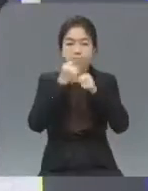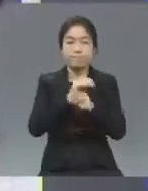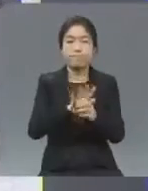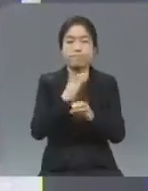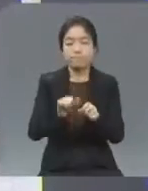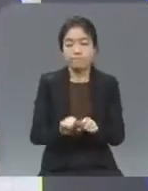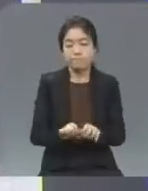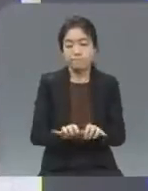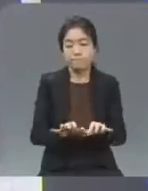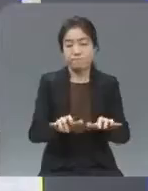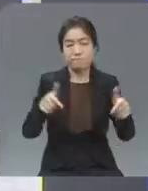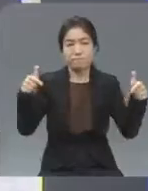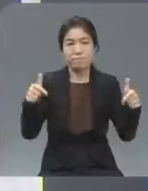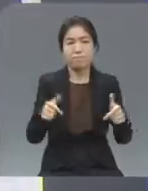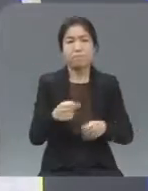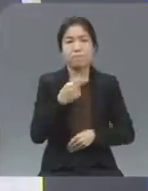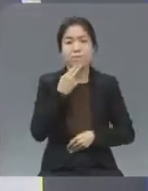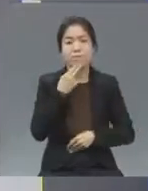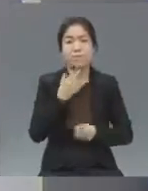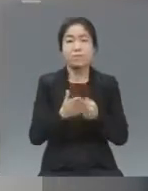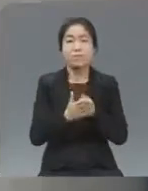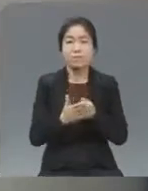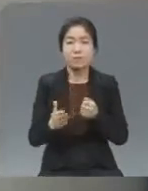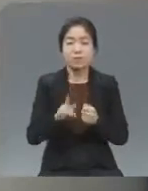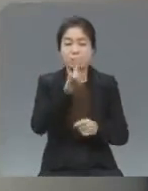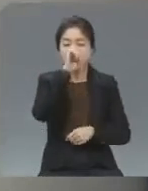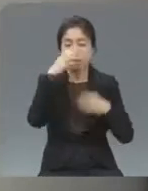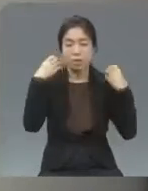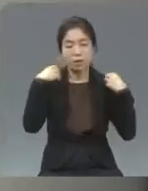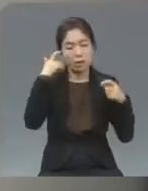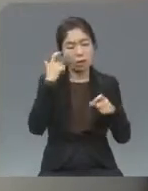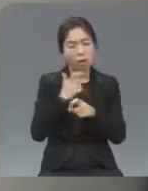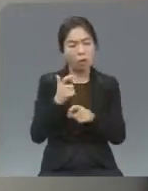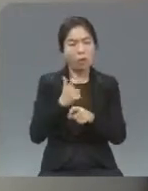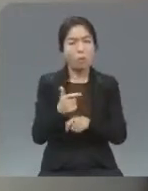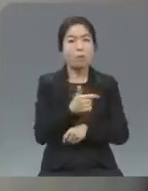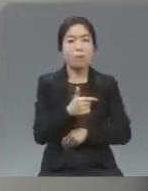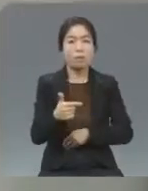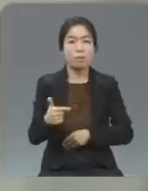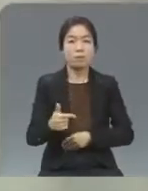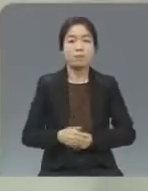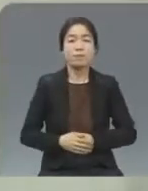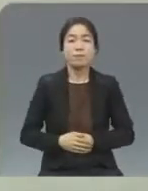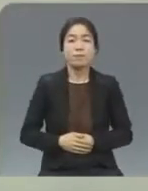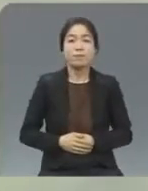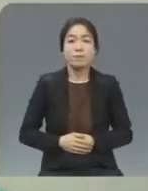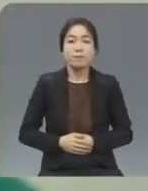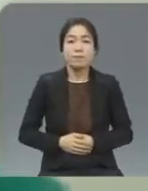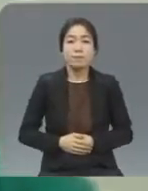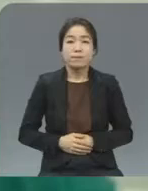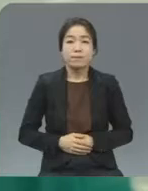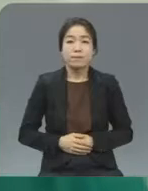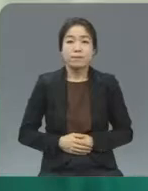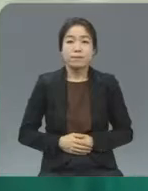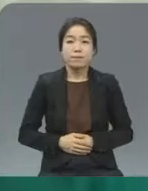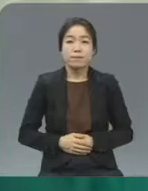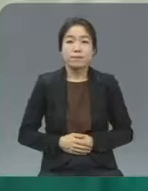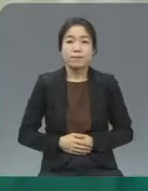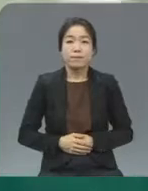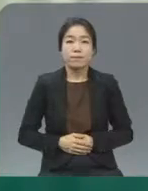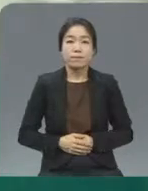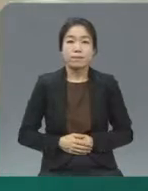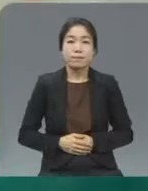코로나19 확산세가 좀처럼 잡히지 않으면서 방역당국의 고민도 깊어지고 있습니다. KBS 뉴스